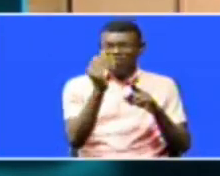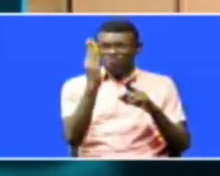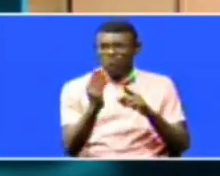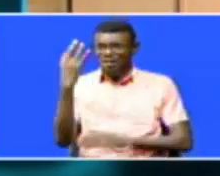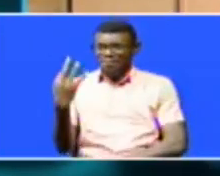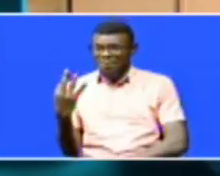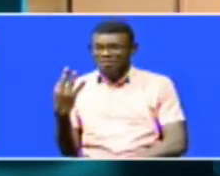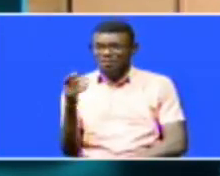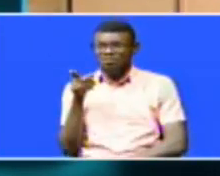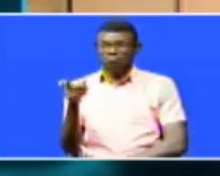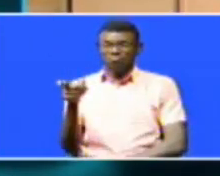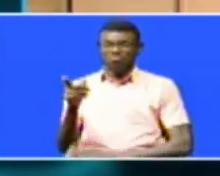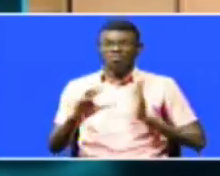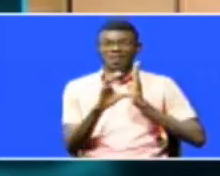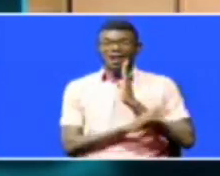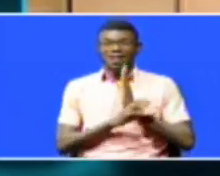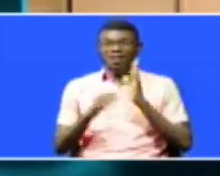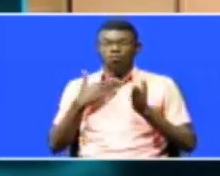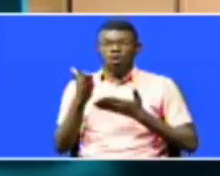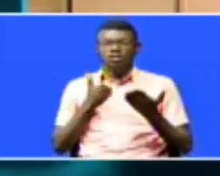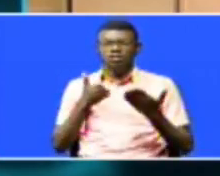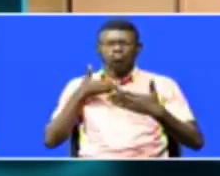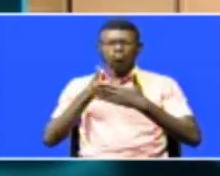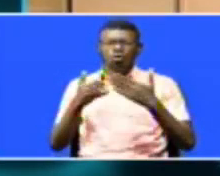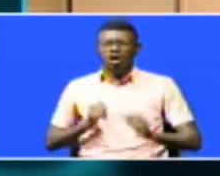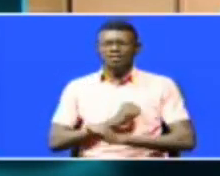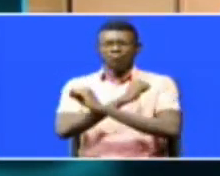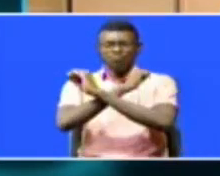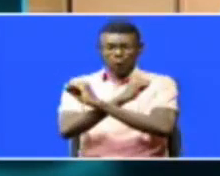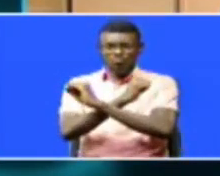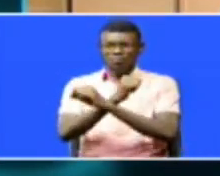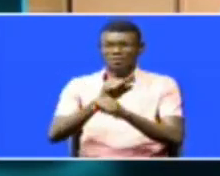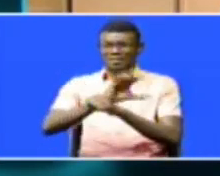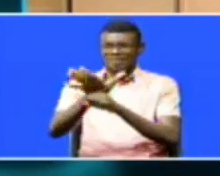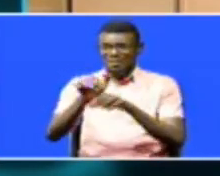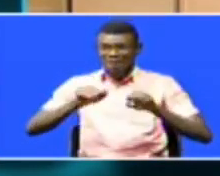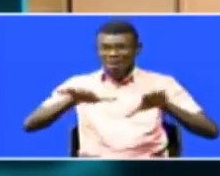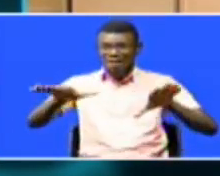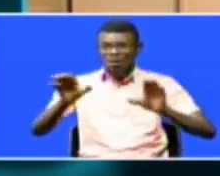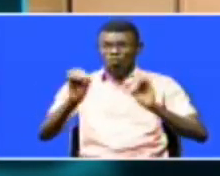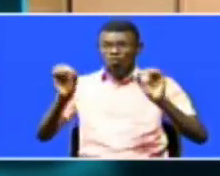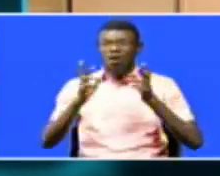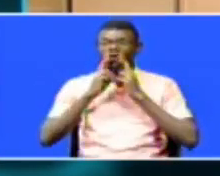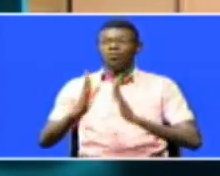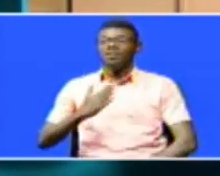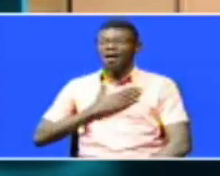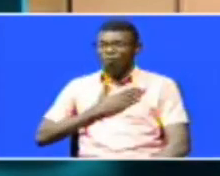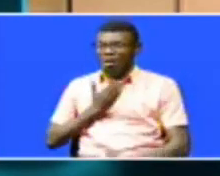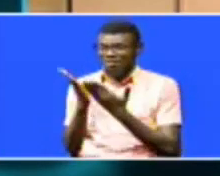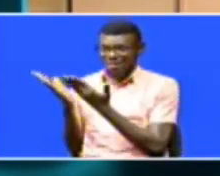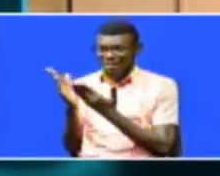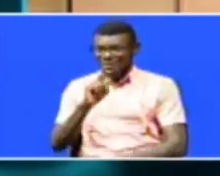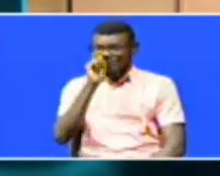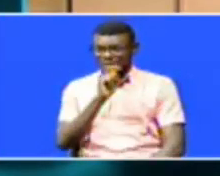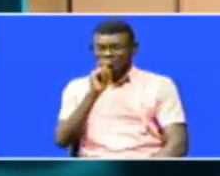ni katika mkakati wa taifa hilo kuzuia kuenea kwa virusi vya corona. Mwanahabari Rajab Hassan anaarifu zaidi kutoka jijini Dar es Salaam